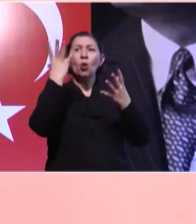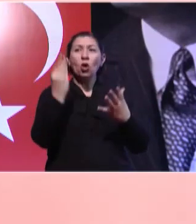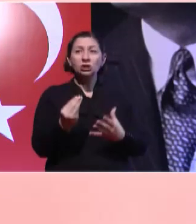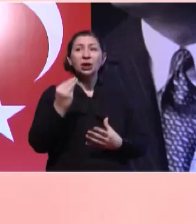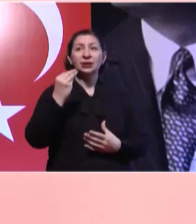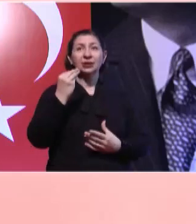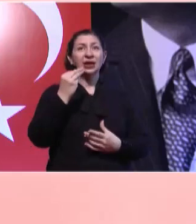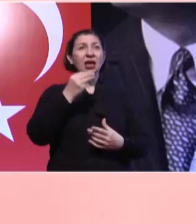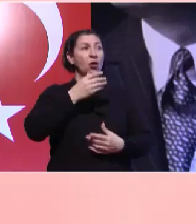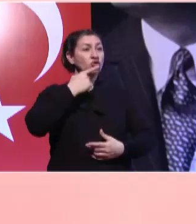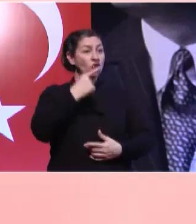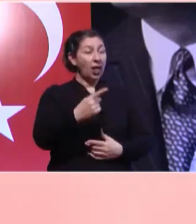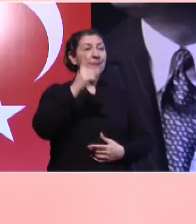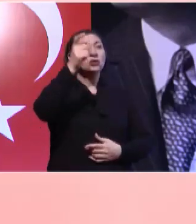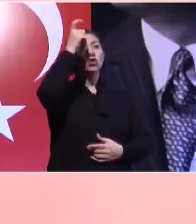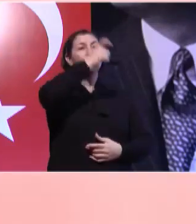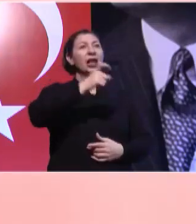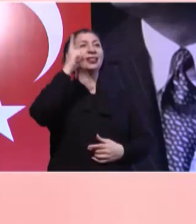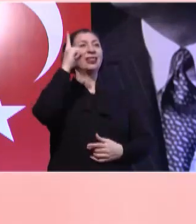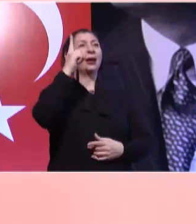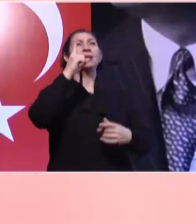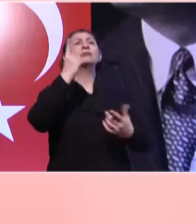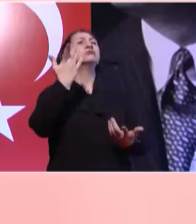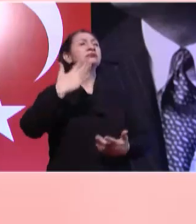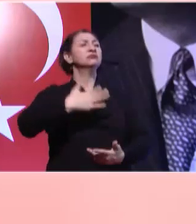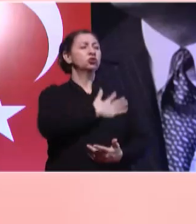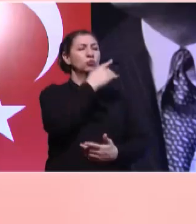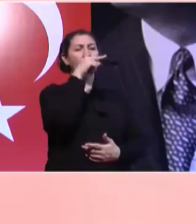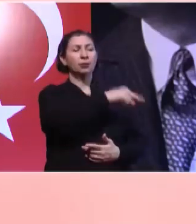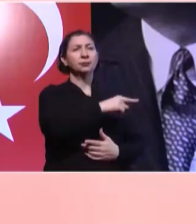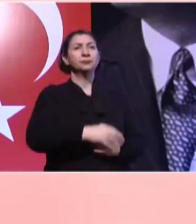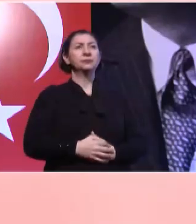de ifade eden Türkiye'de tek parti var. Cumhuriyet Halk Partisi.